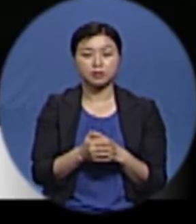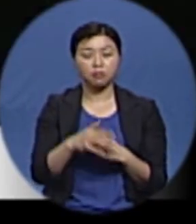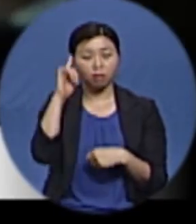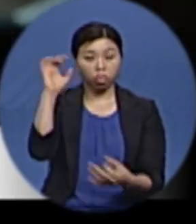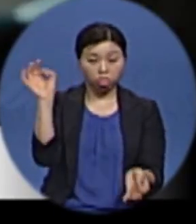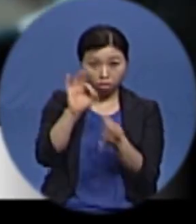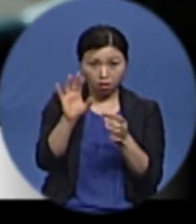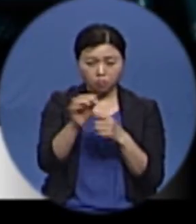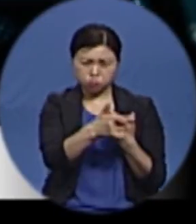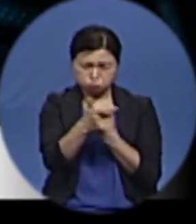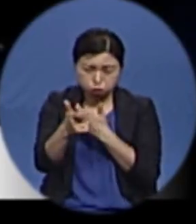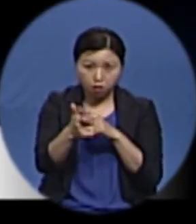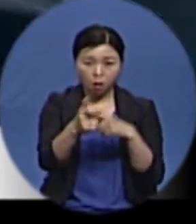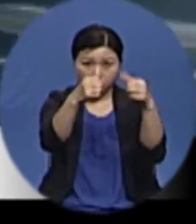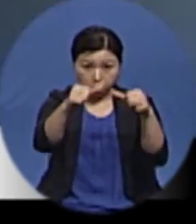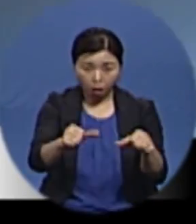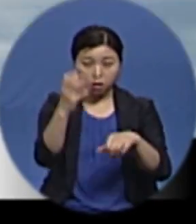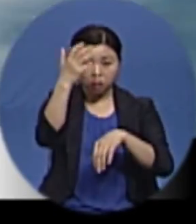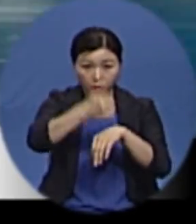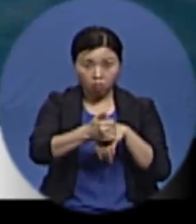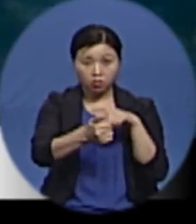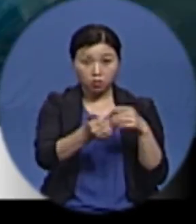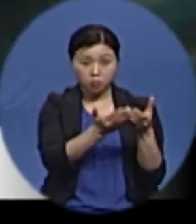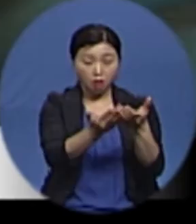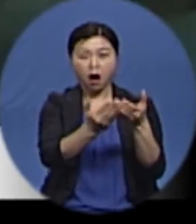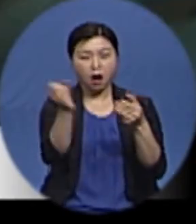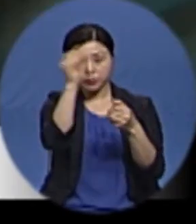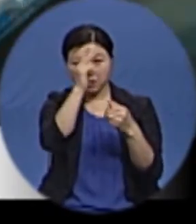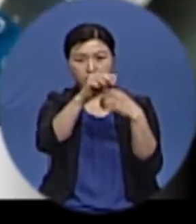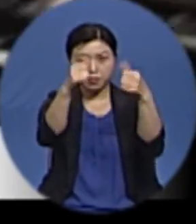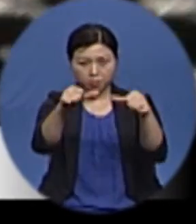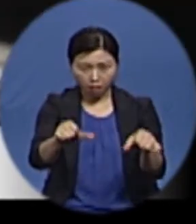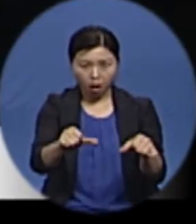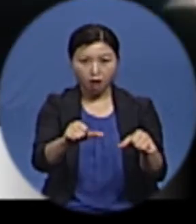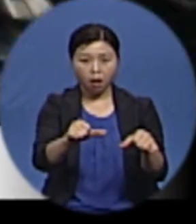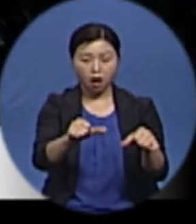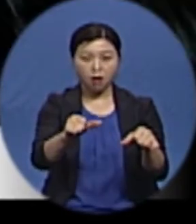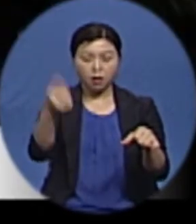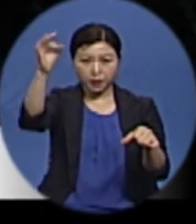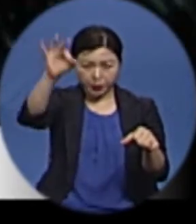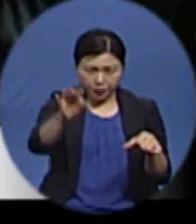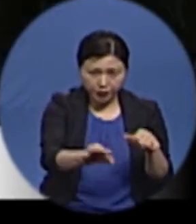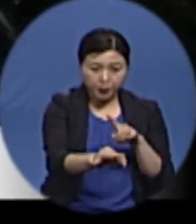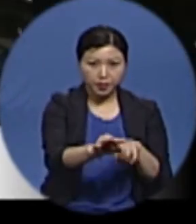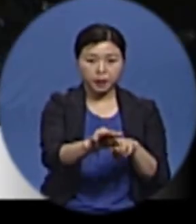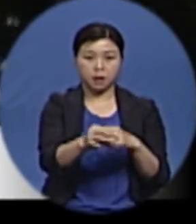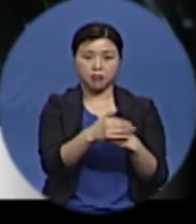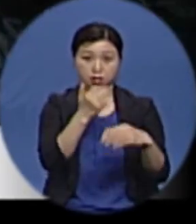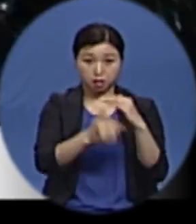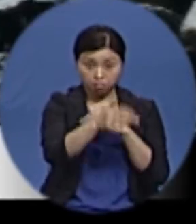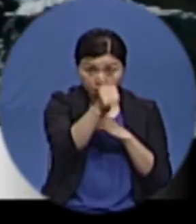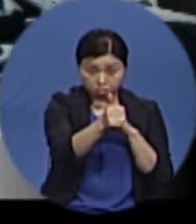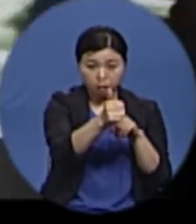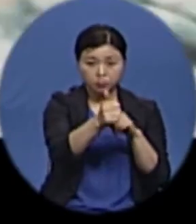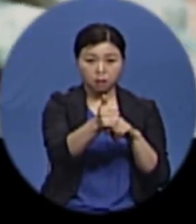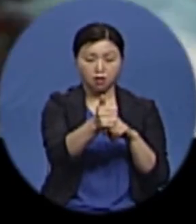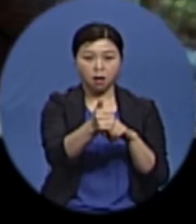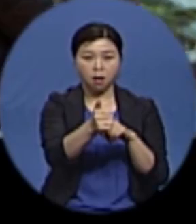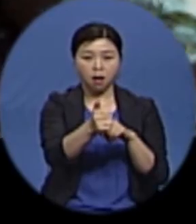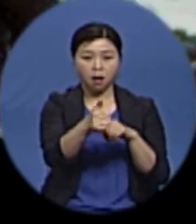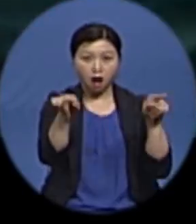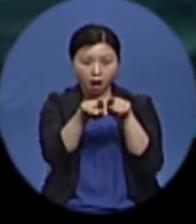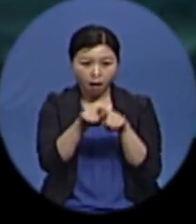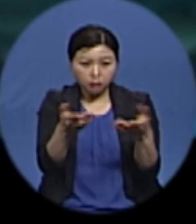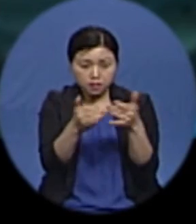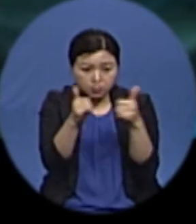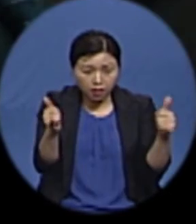예상치 못한 공격으로 엔터프라이즈 호는 순식간에 붕괴하게 되고 함장을 비롯한 대원들은 뿔뿔이 흩어져